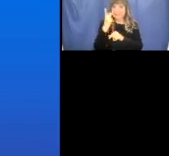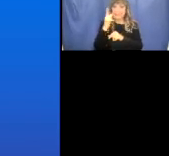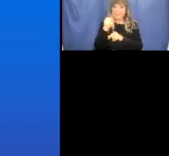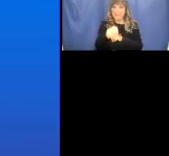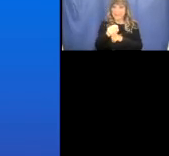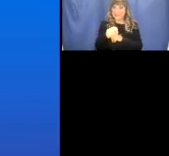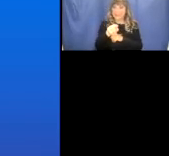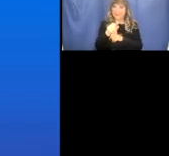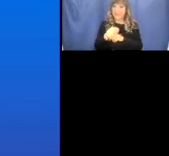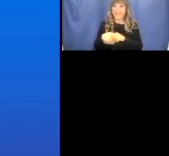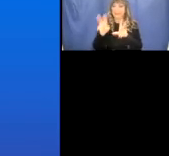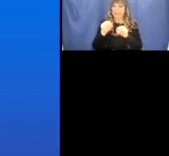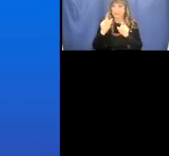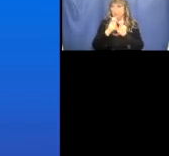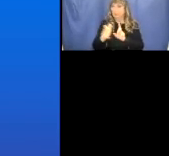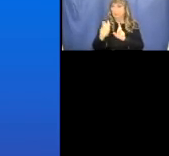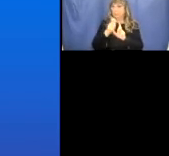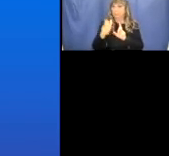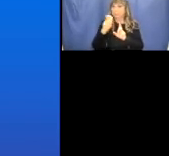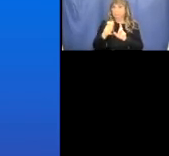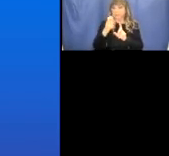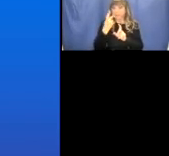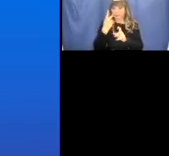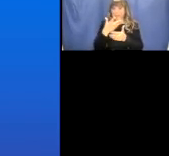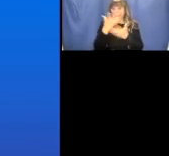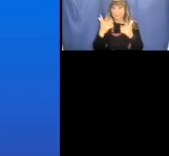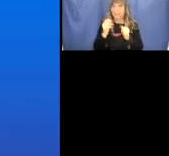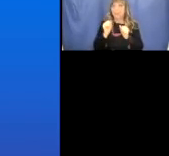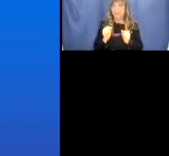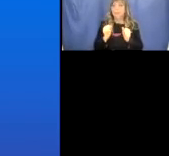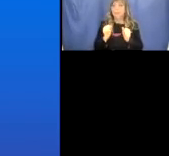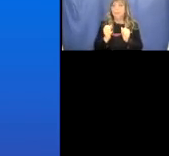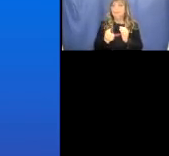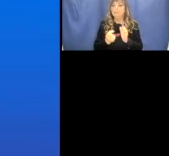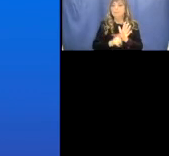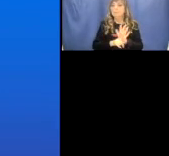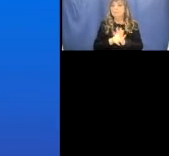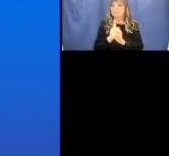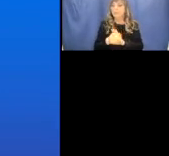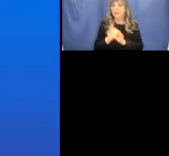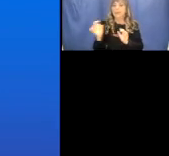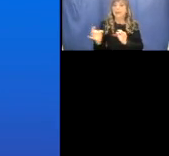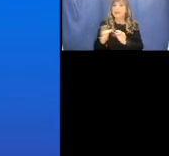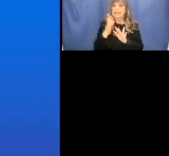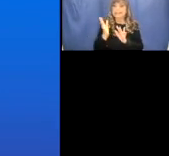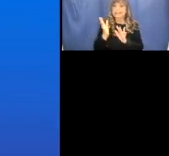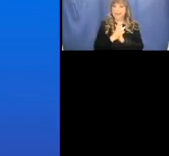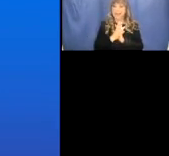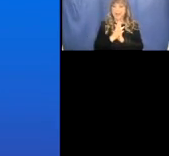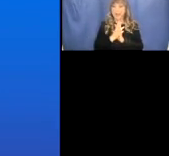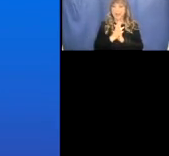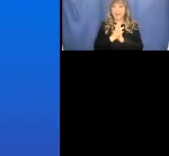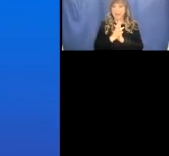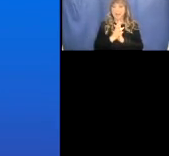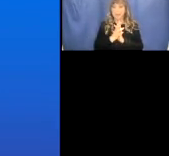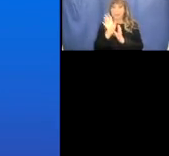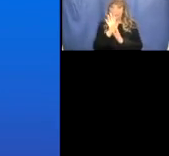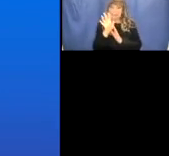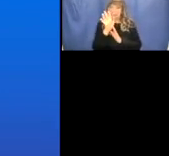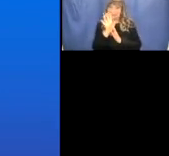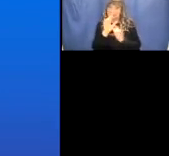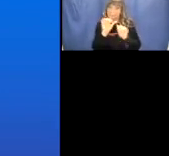abbastanza chiara può dare origine a un cristallo apparentemente